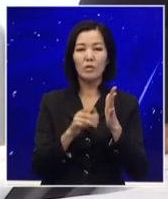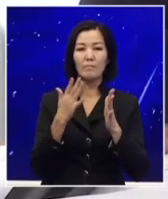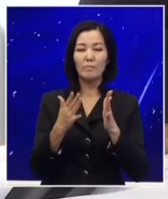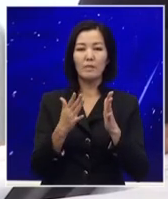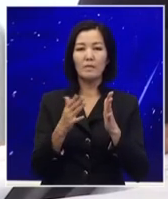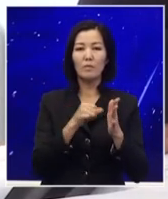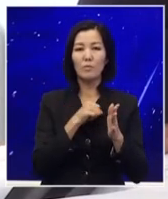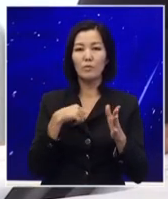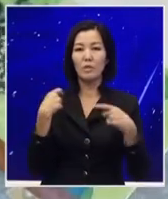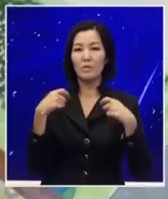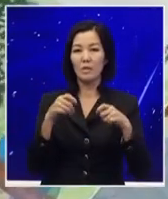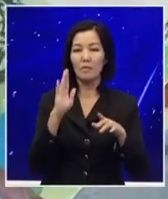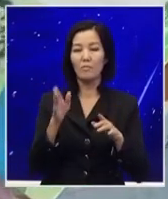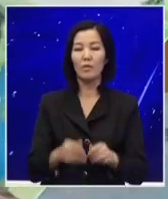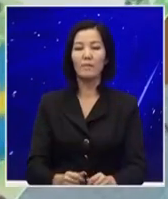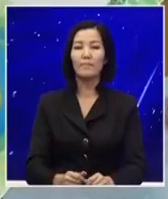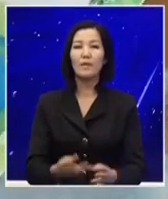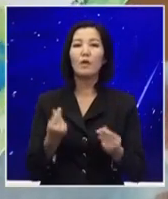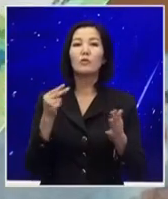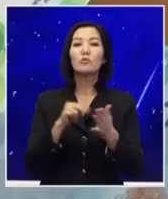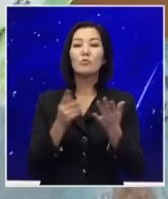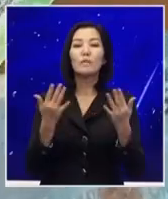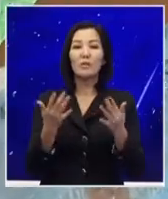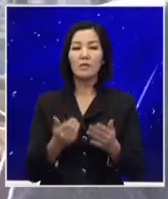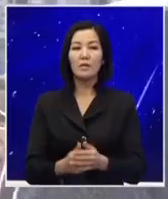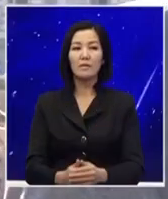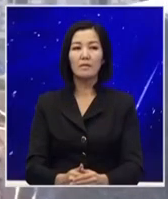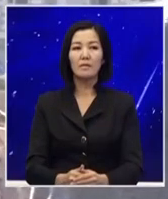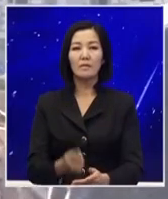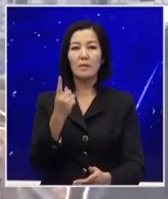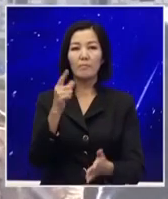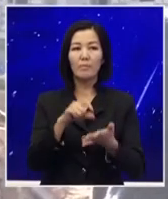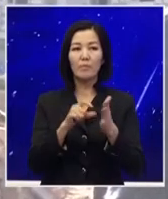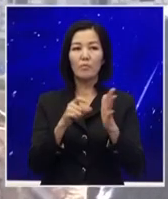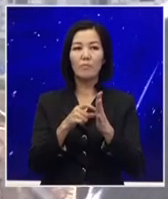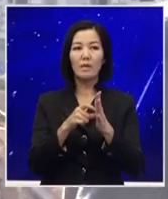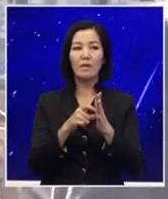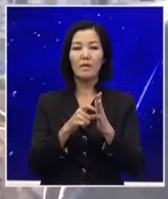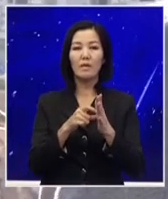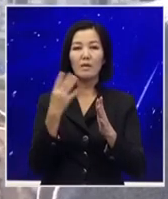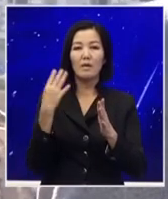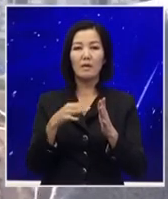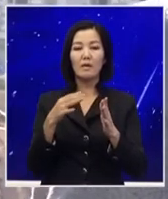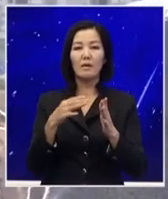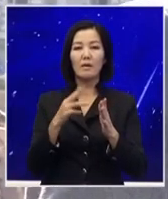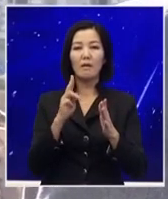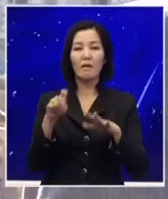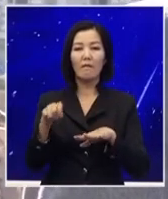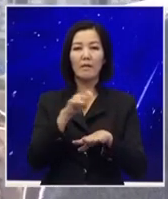олар өздері сата береді. Ал құны қанша болмақ? Енді бір бөлме пәтер 40 квадраттан